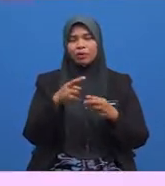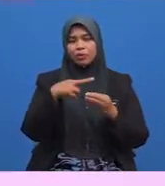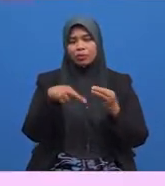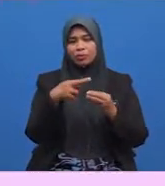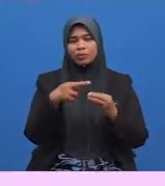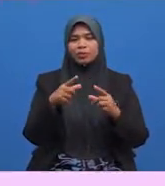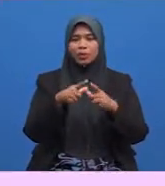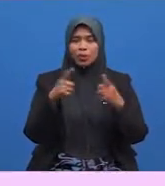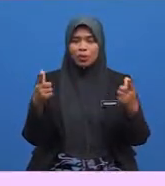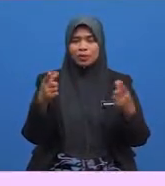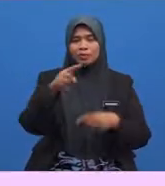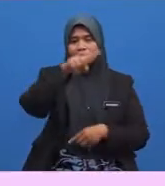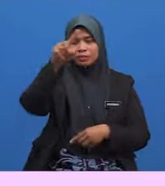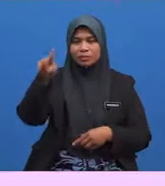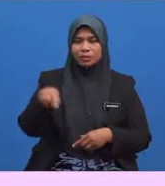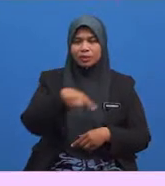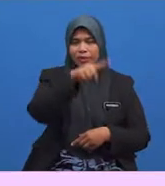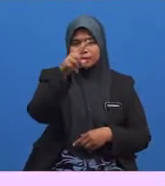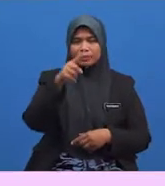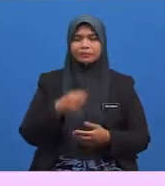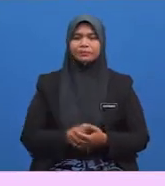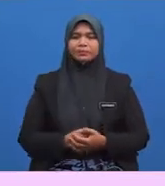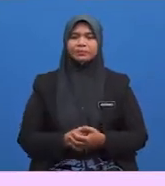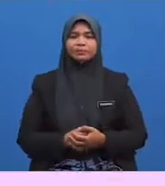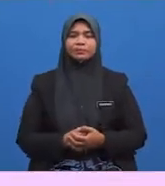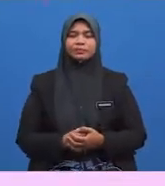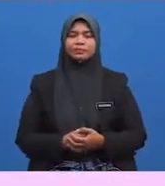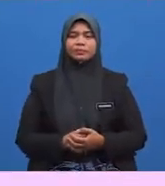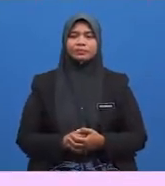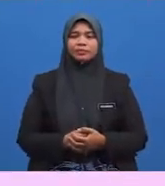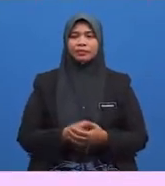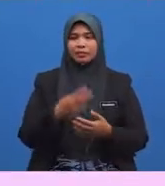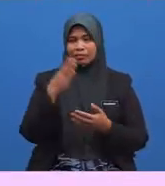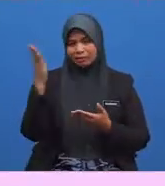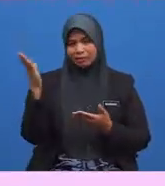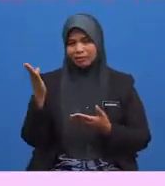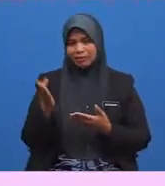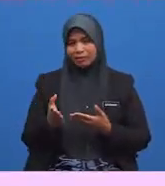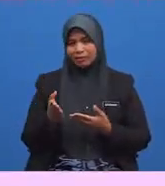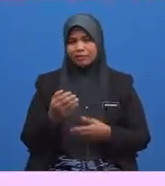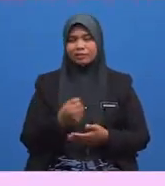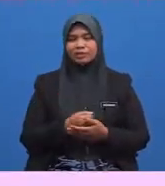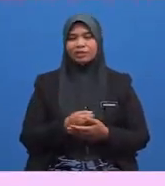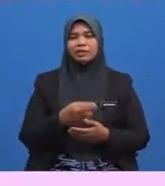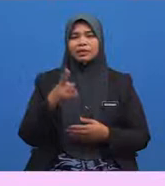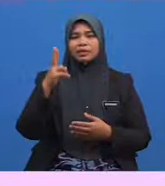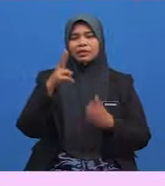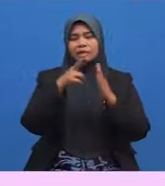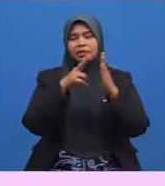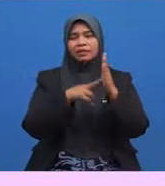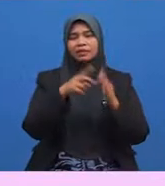rumus bagi luas bulatan pula. Murid-murid, sila lihat paparan. Rajah